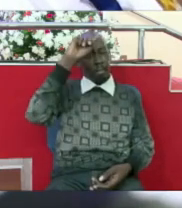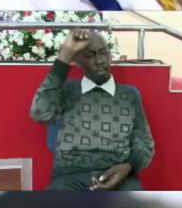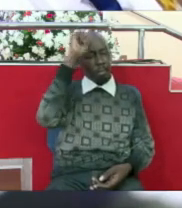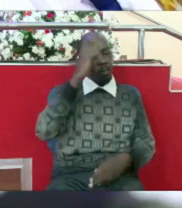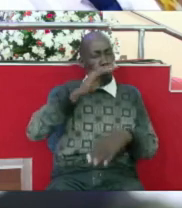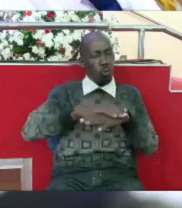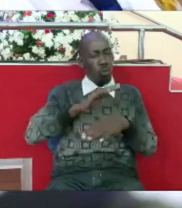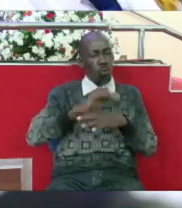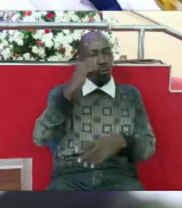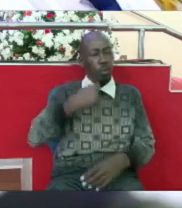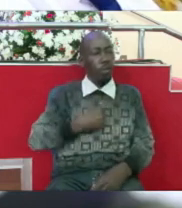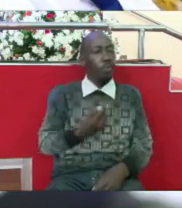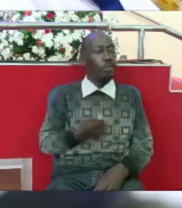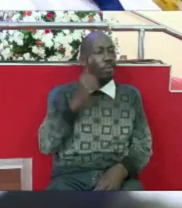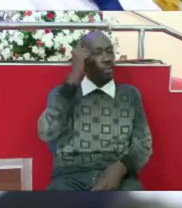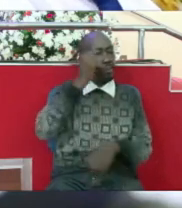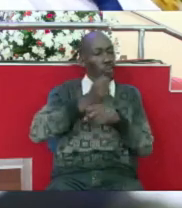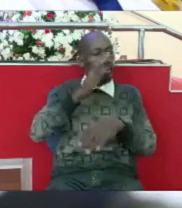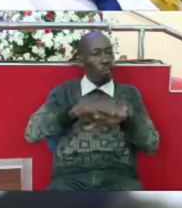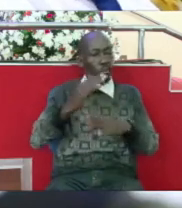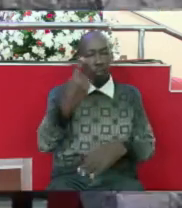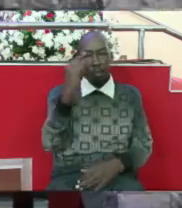jema ya Mungu kwako.